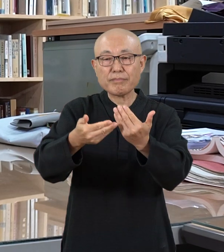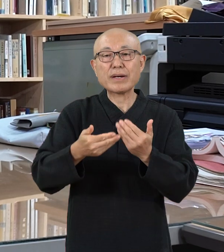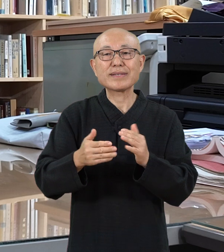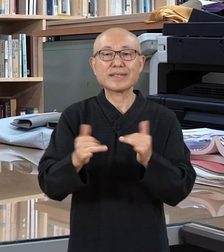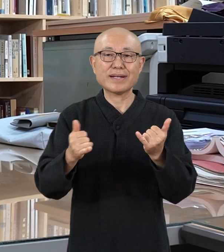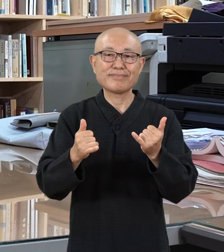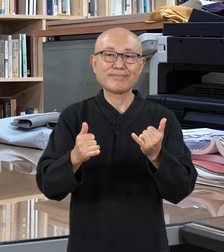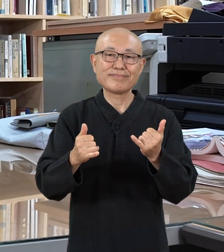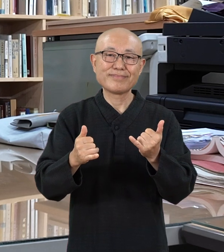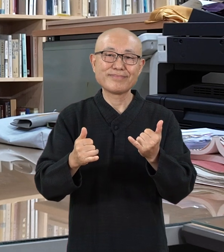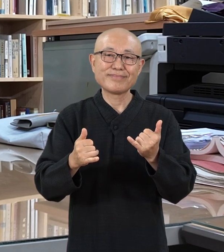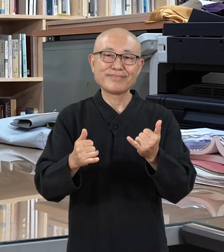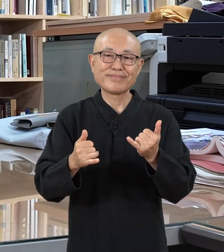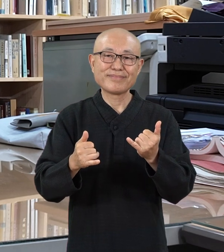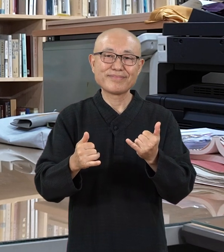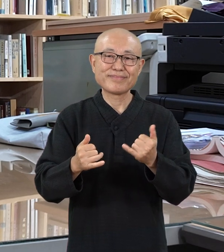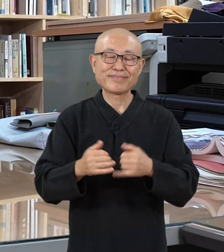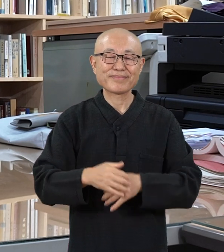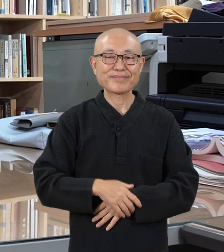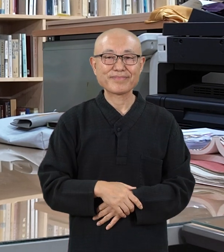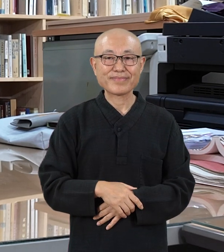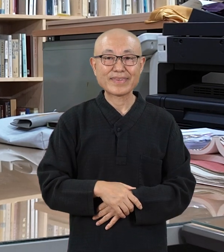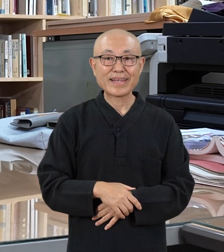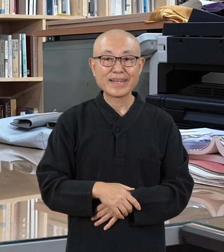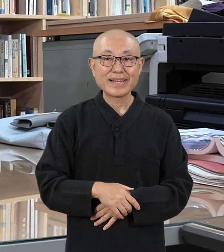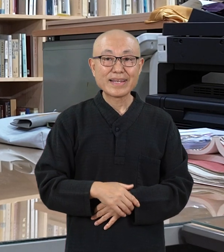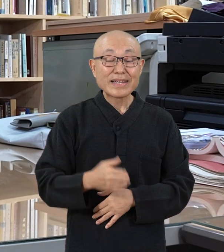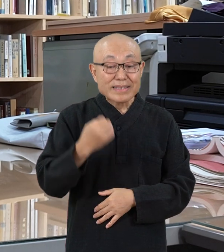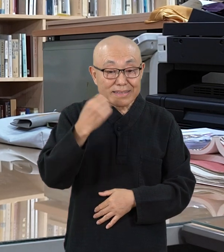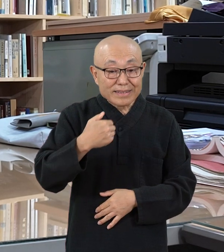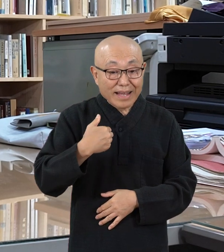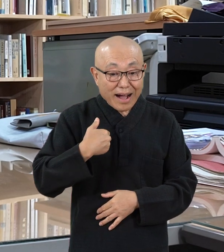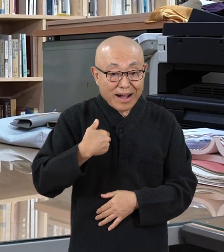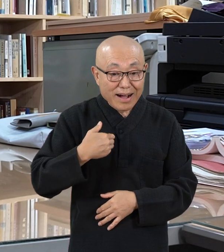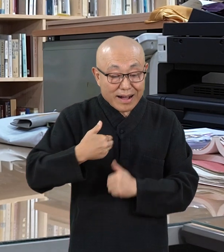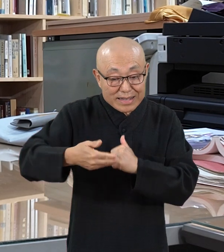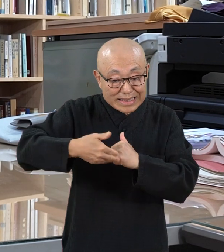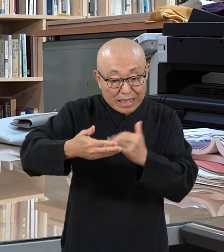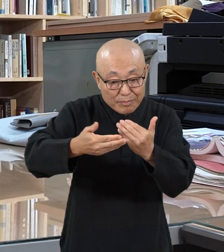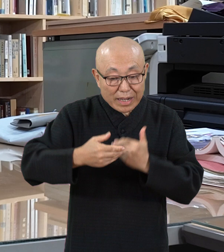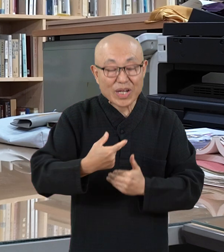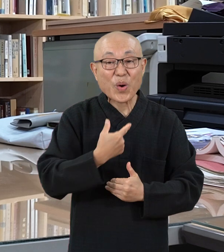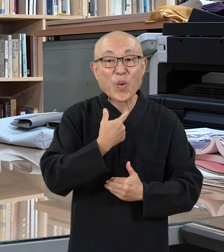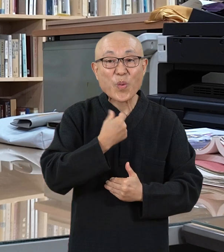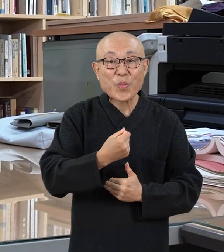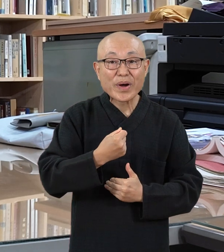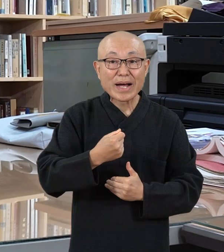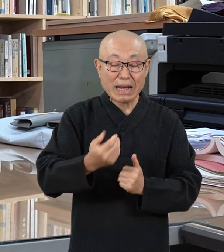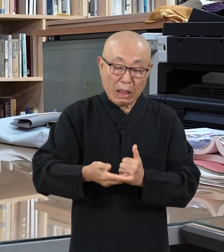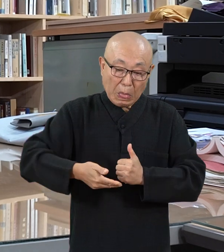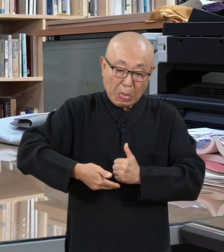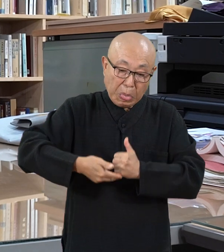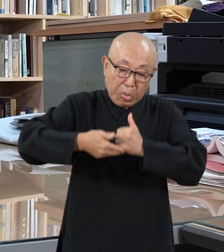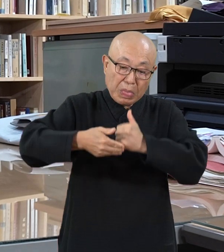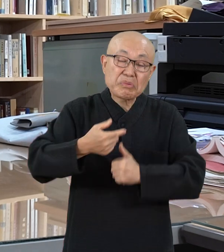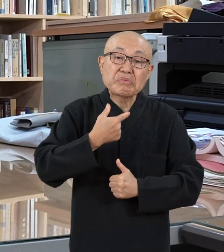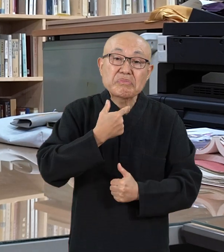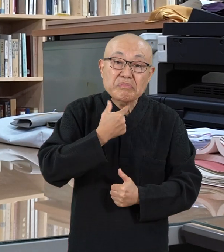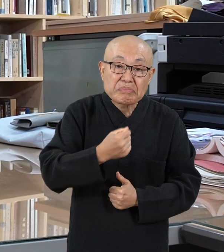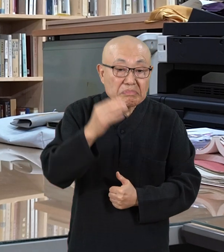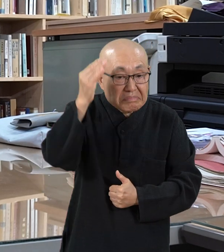이것도 저도 마음에 굉장히 와닿아요. 그냥 남이 알아주길 바라고 또 존중받기를